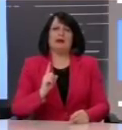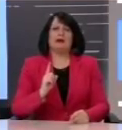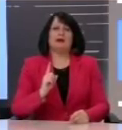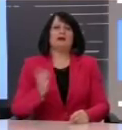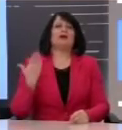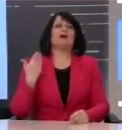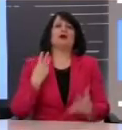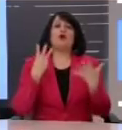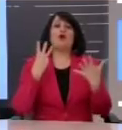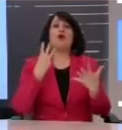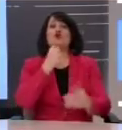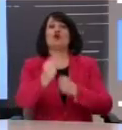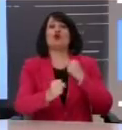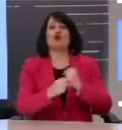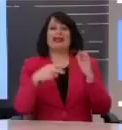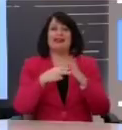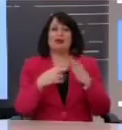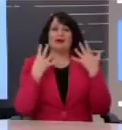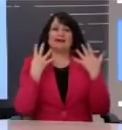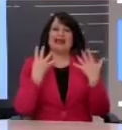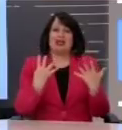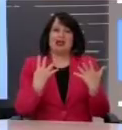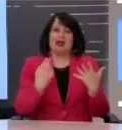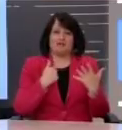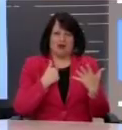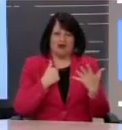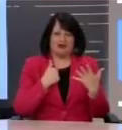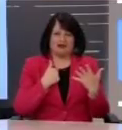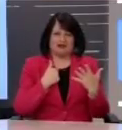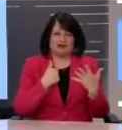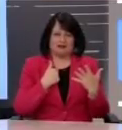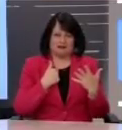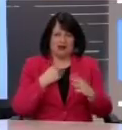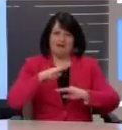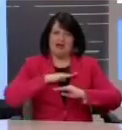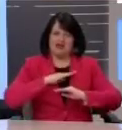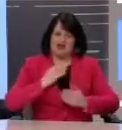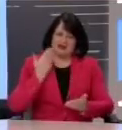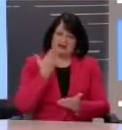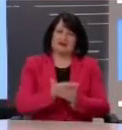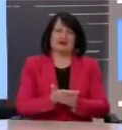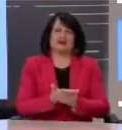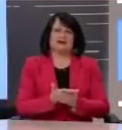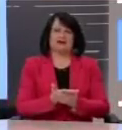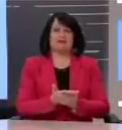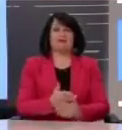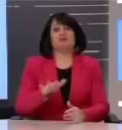εδώ και 8 χρόνια, το 2009, από την πλευρά της ηγεσίας των ενόπλων δυνάμεων. Και μπορεί